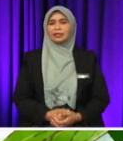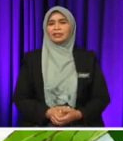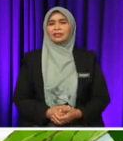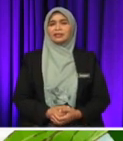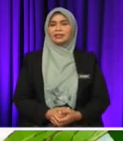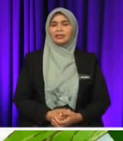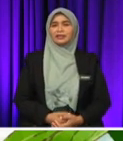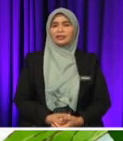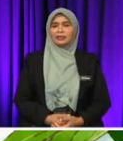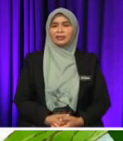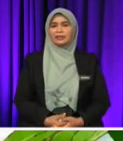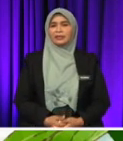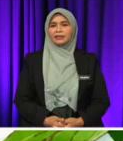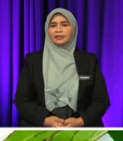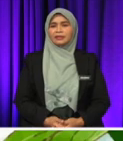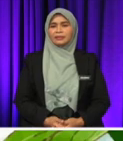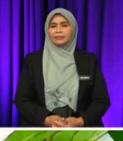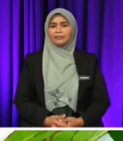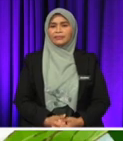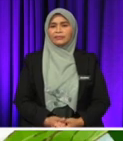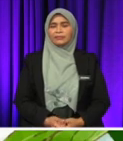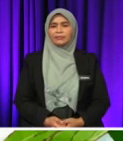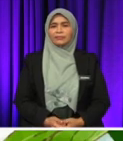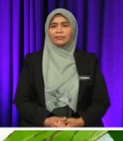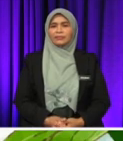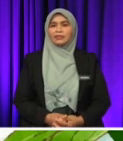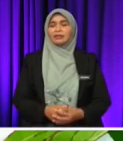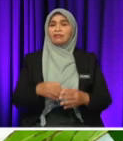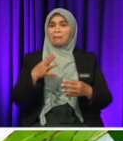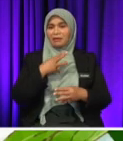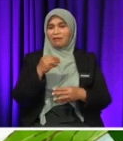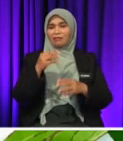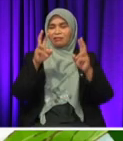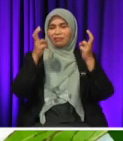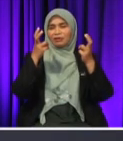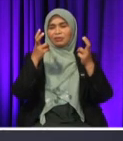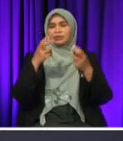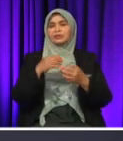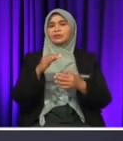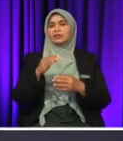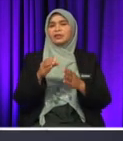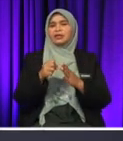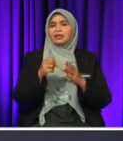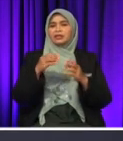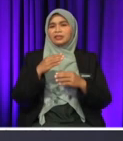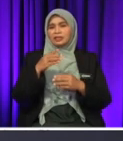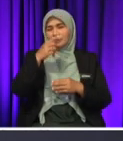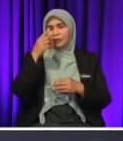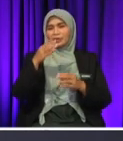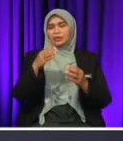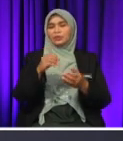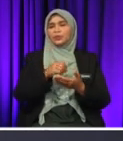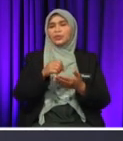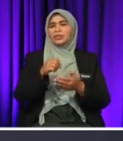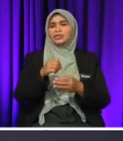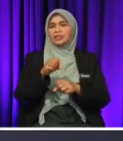eee saja glaukoma keamanannya menarik sekali saja tentang seorang individu yang namanya ibu yang memang banyak biasa